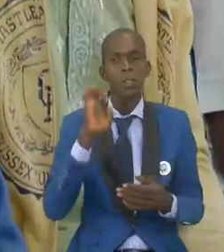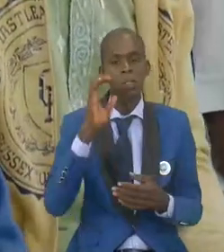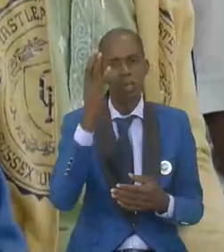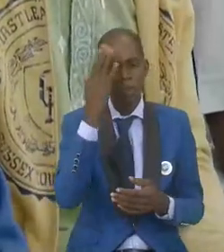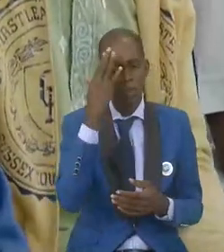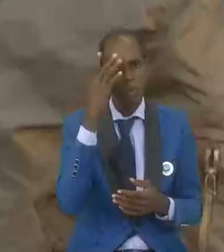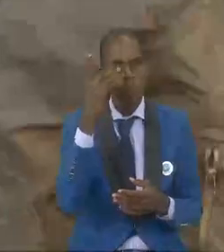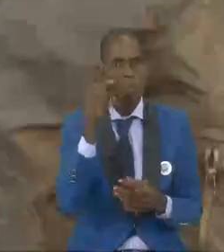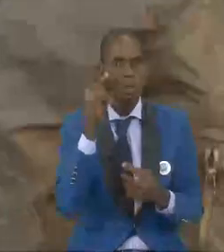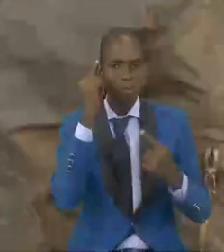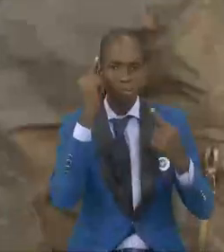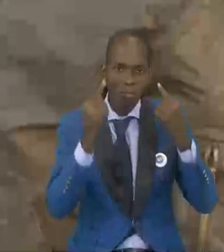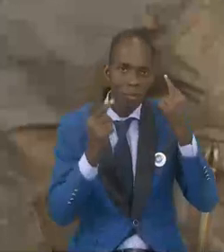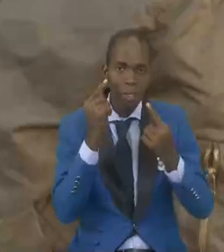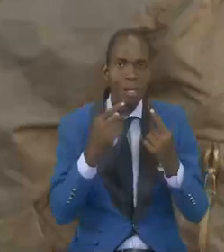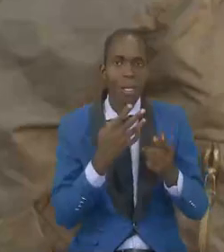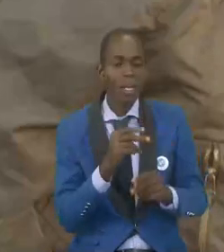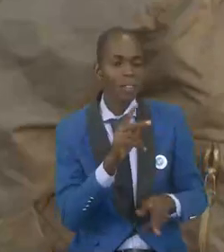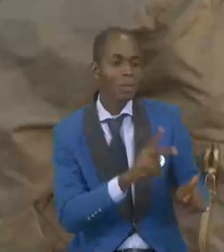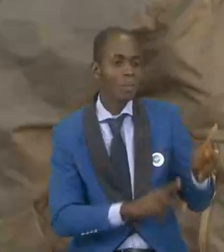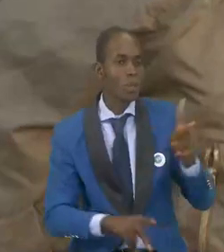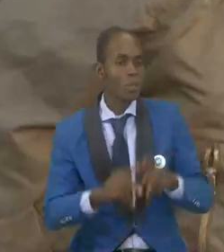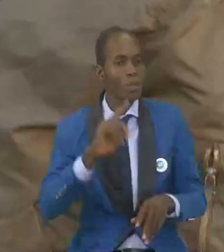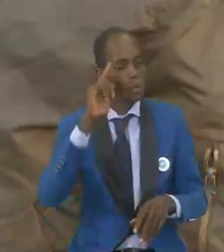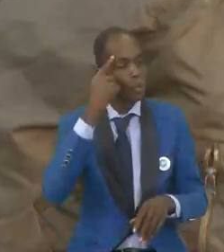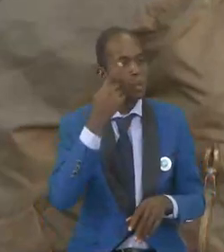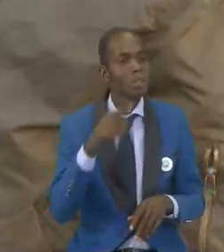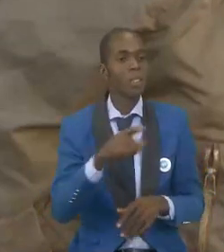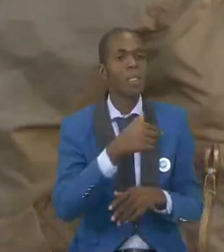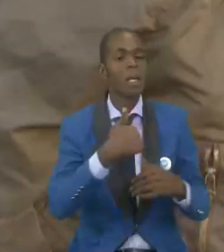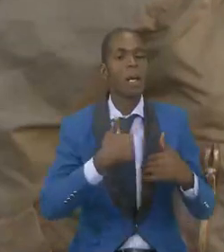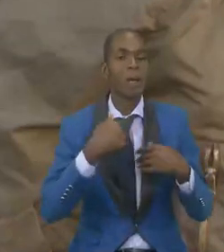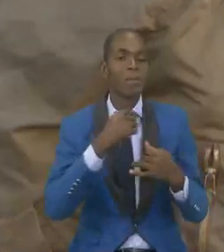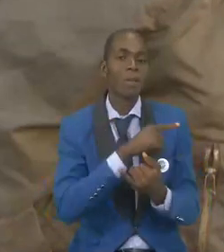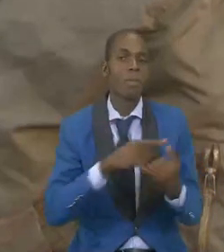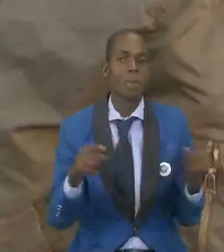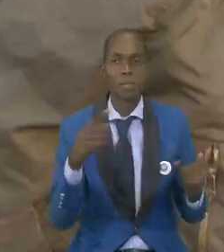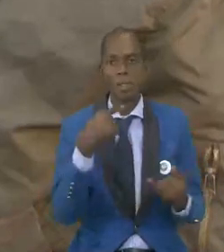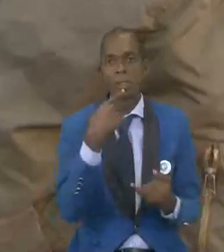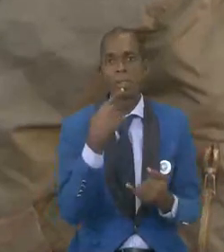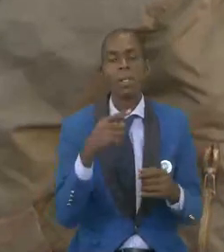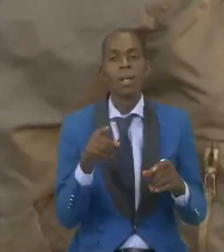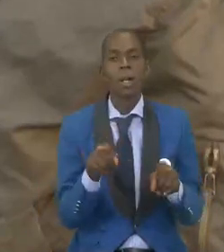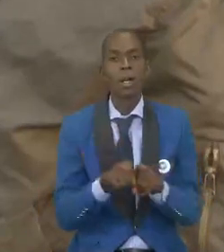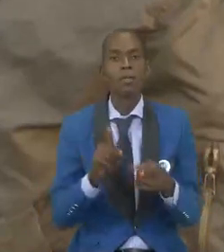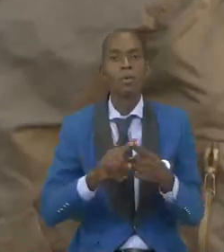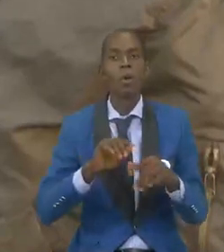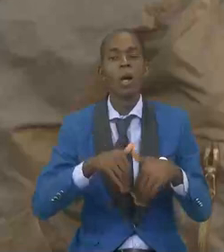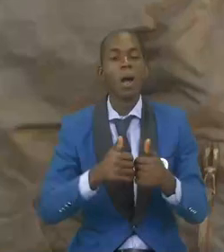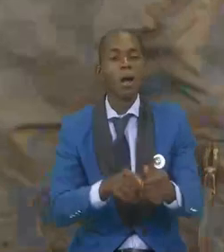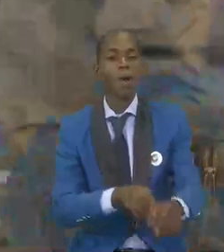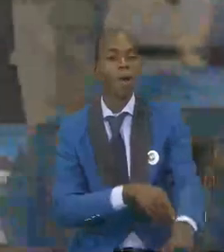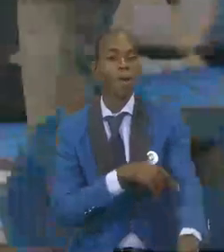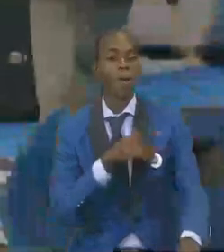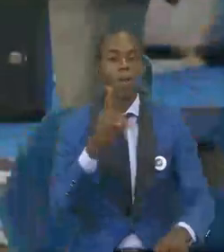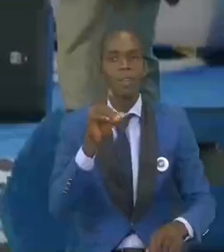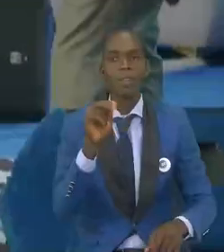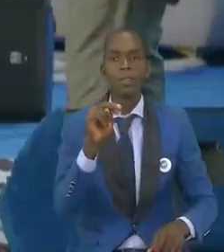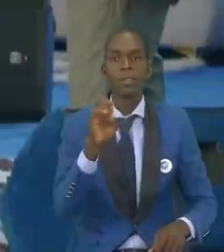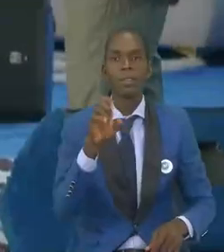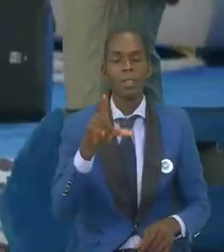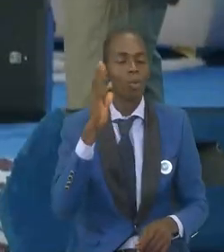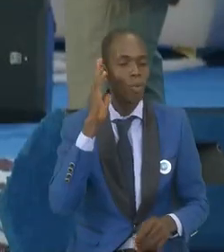le malheur qu'il voulait causer et il pensait qu'ils avaient le dernier mot